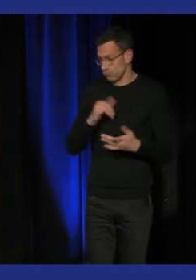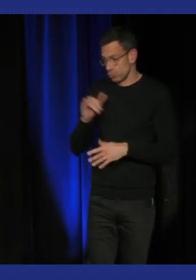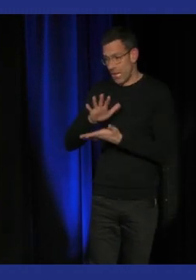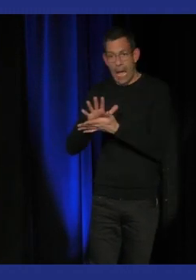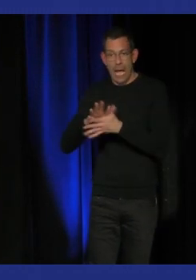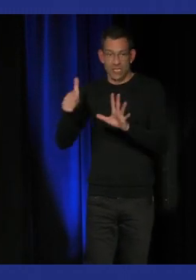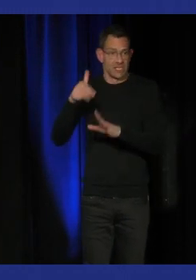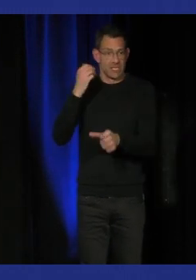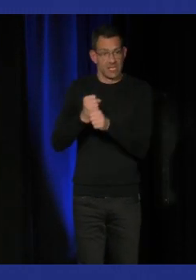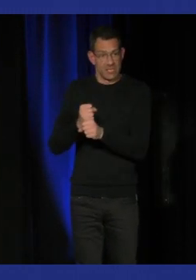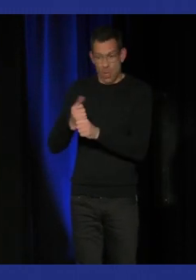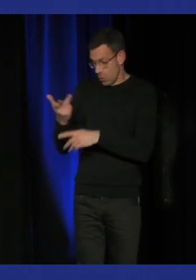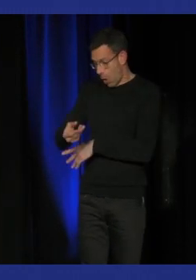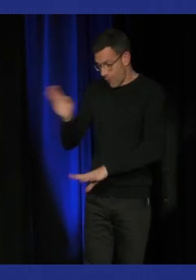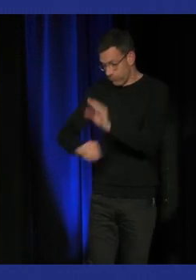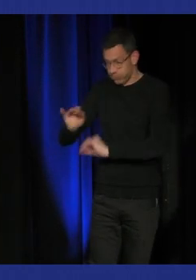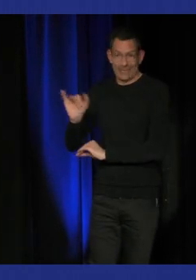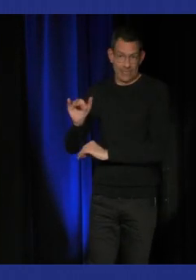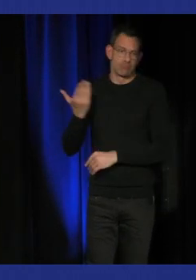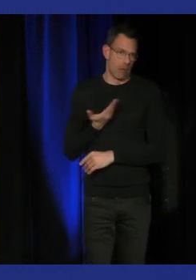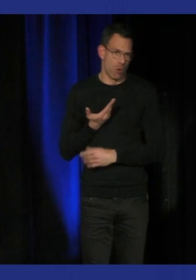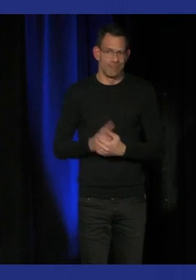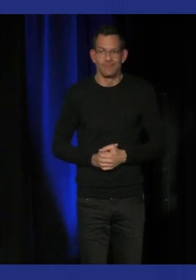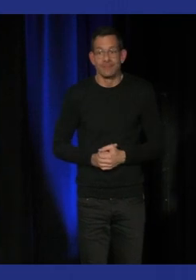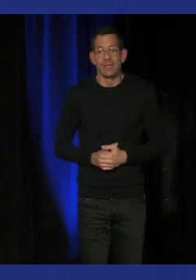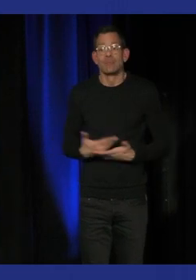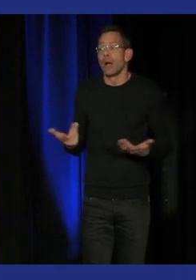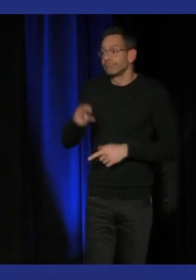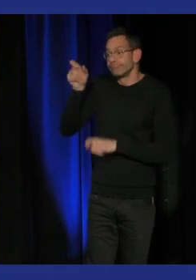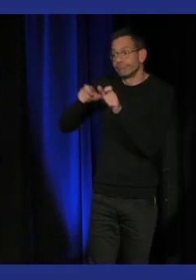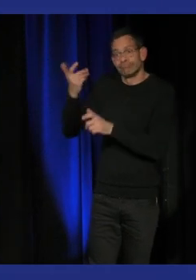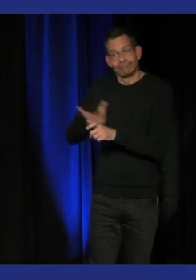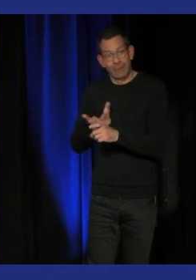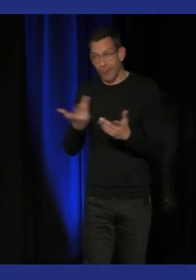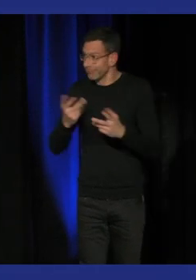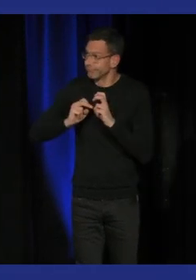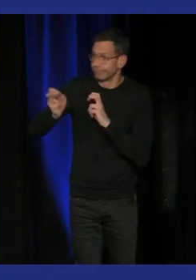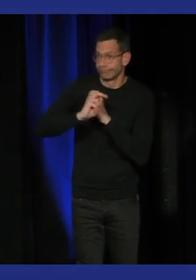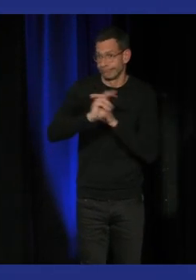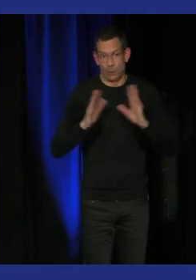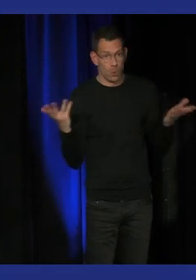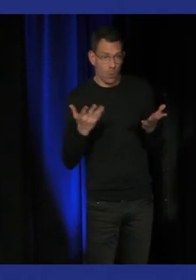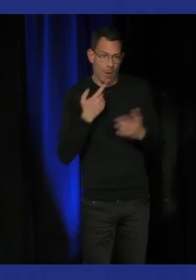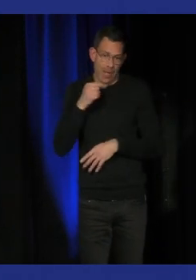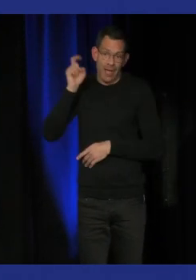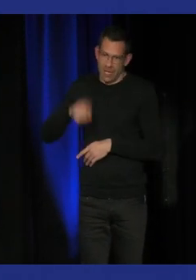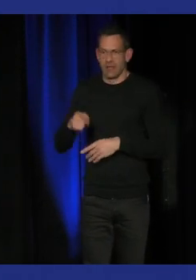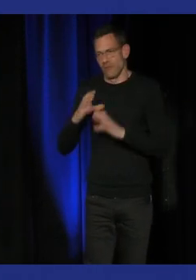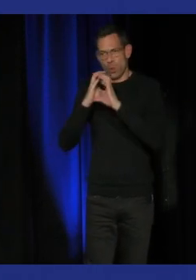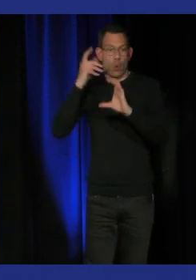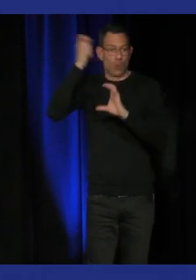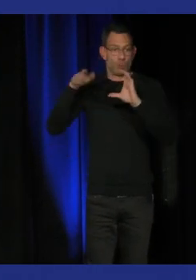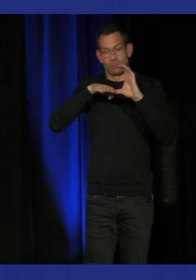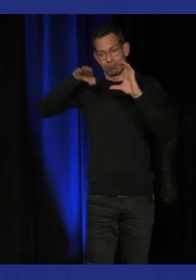bien aux mamans de s'occuper des enfants jusqu'à 6 ans. Et pour permettre à ces femmes de se déplacer, il fallait créer des bus à plancher surbaissé